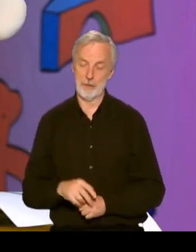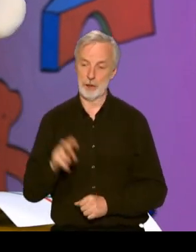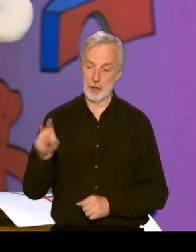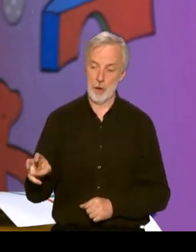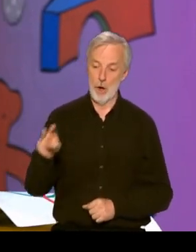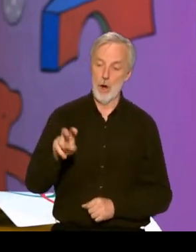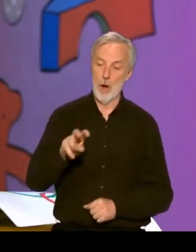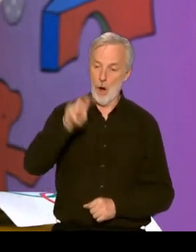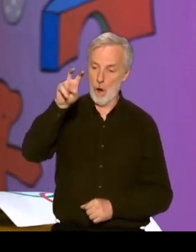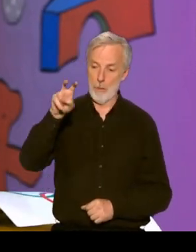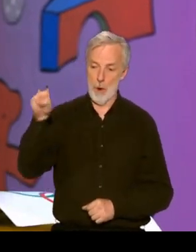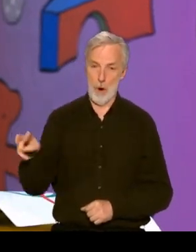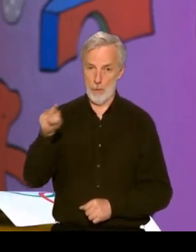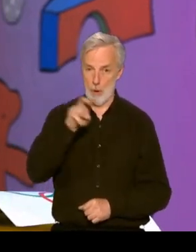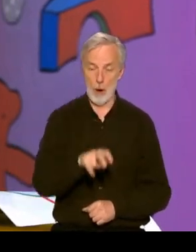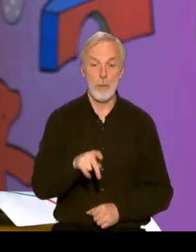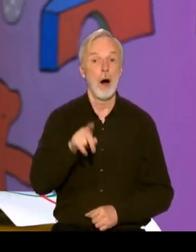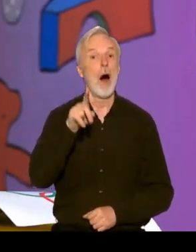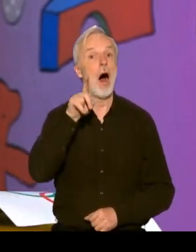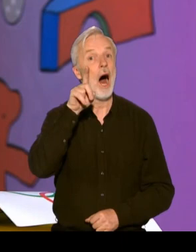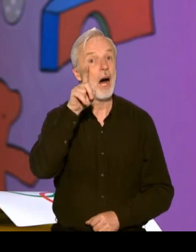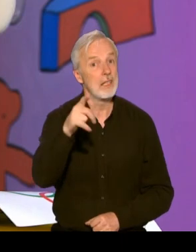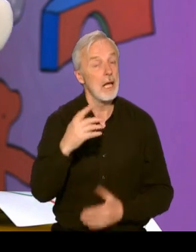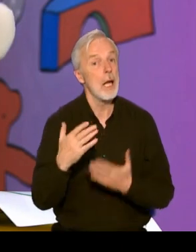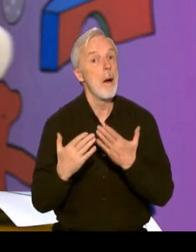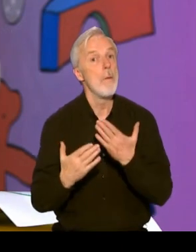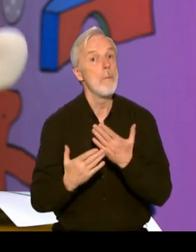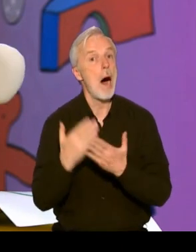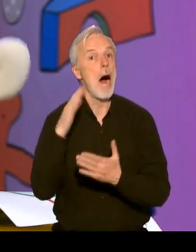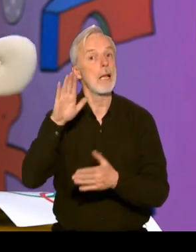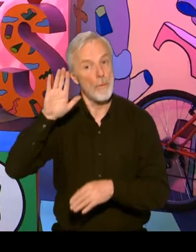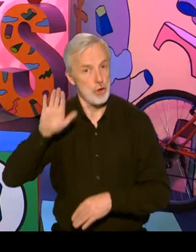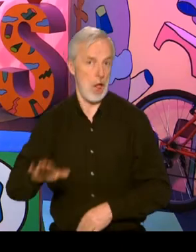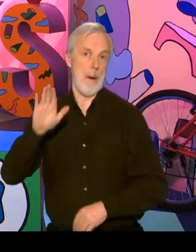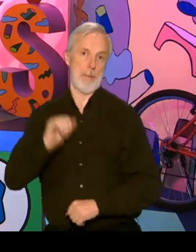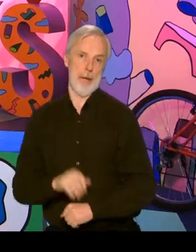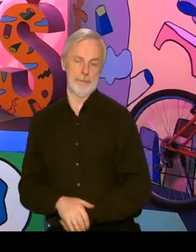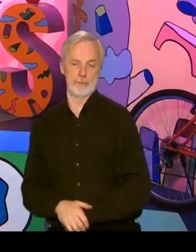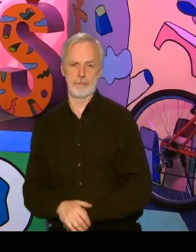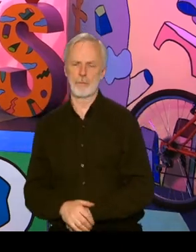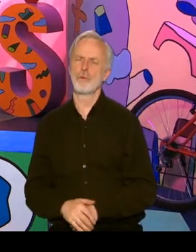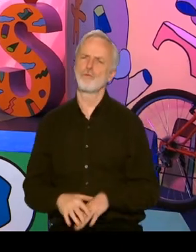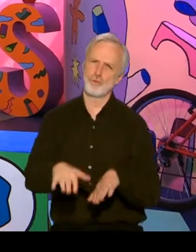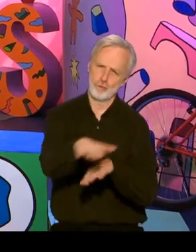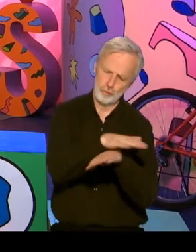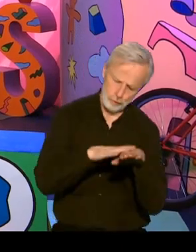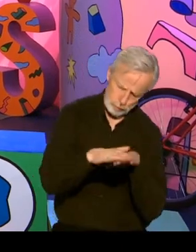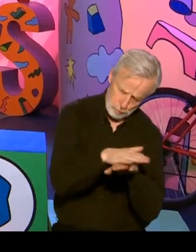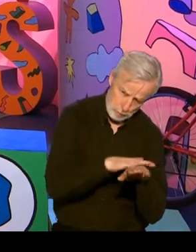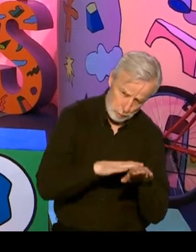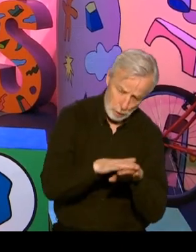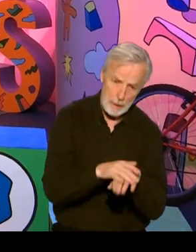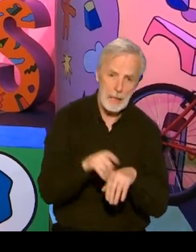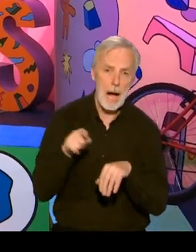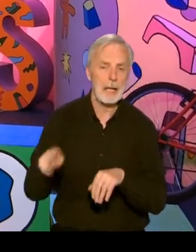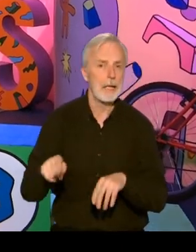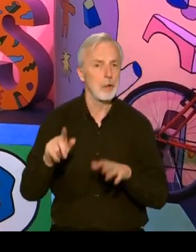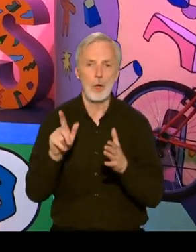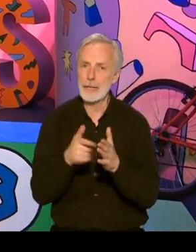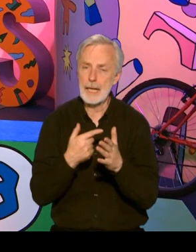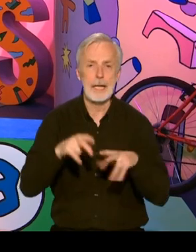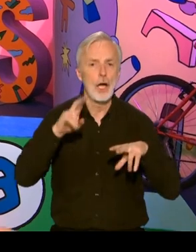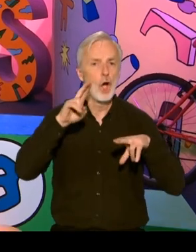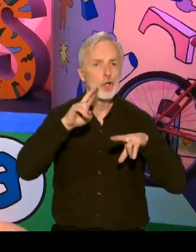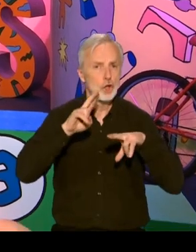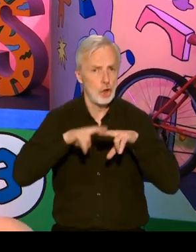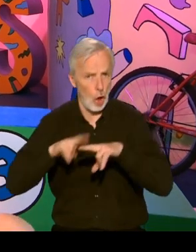víš? A ty jsi mě přitom málem zašlápla. No tak promiň, ale to nejsou schody, já ti to hnedka